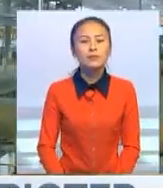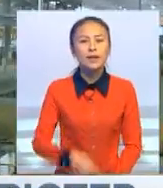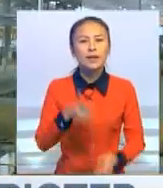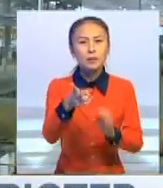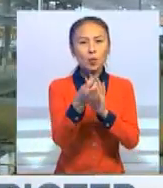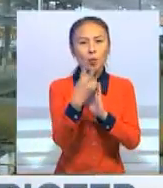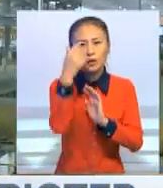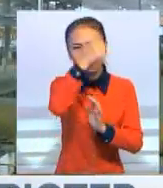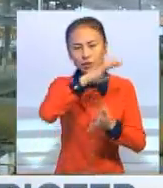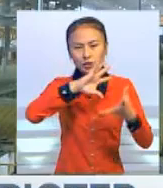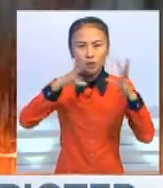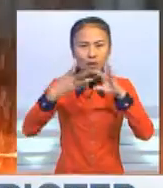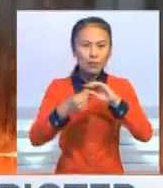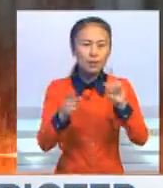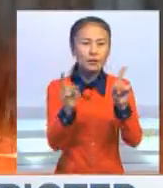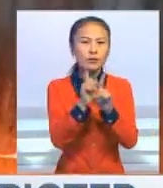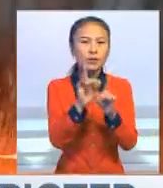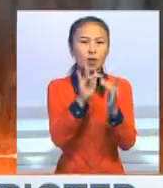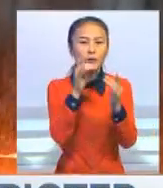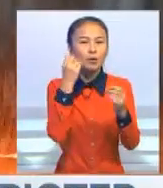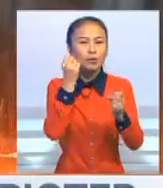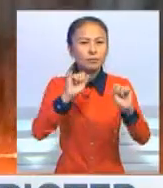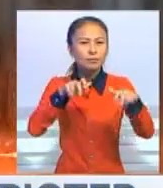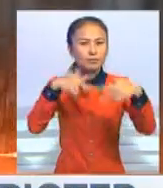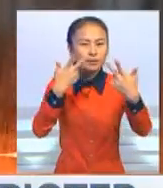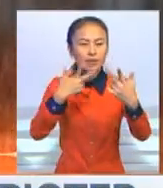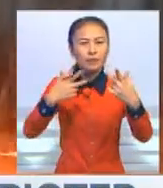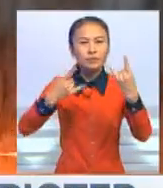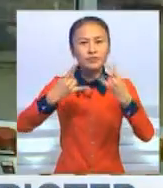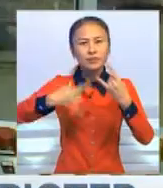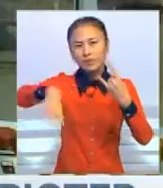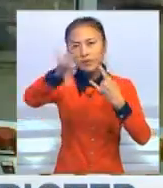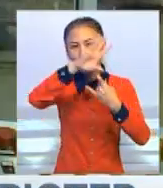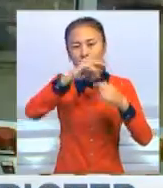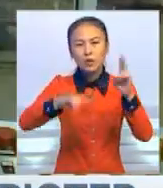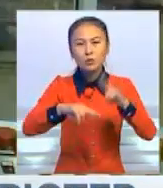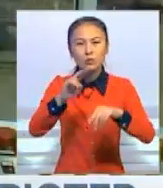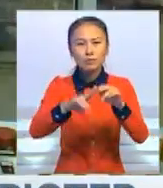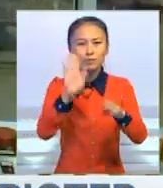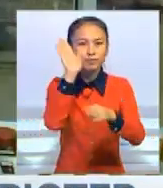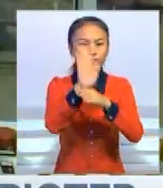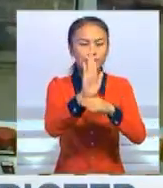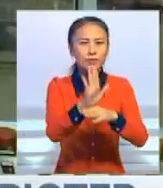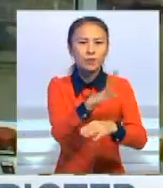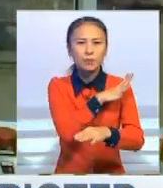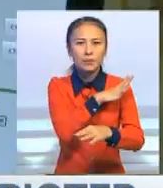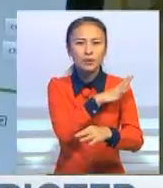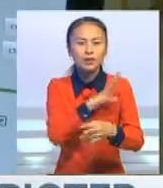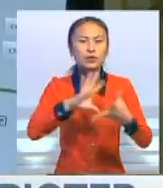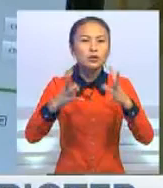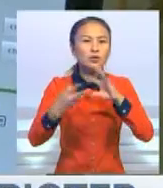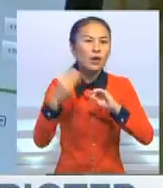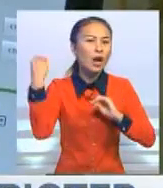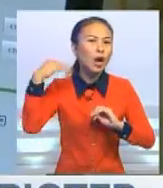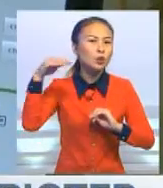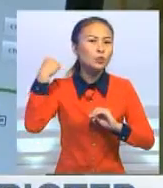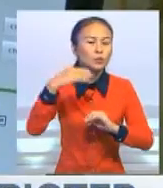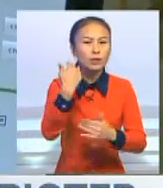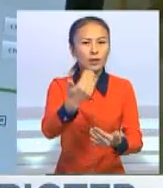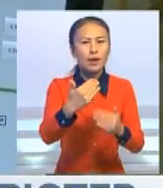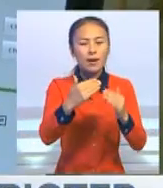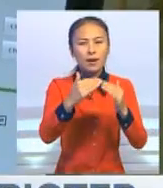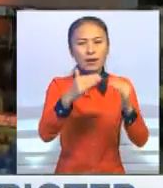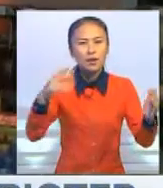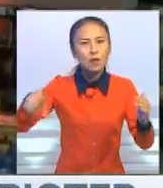2012 жылы жалпы ұлттық телекөпір кезінде президенттің өзі құрылысын бастауға пәрмен берген Ақтөбе рельс арқалық